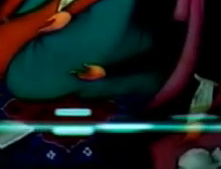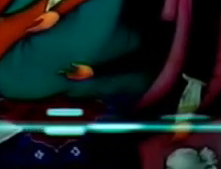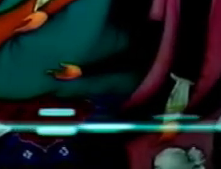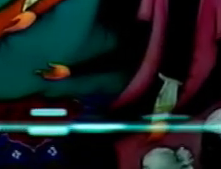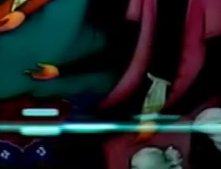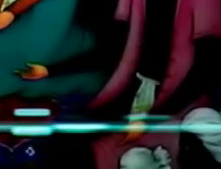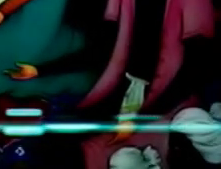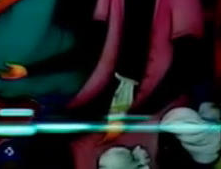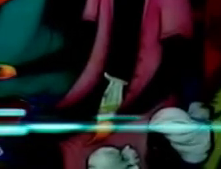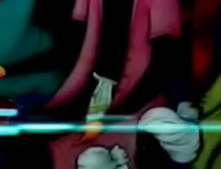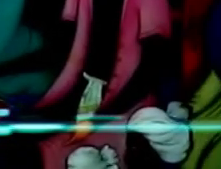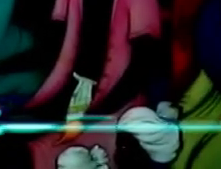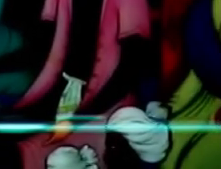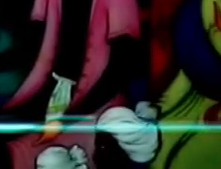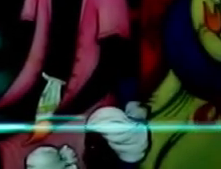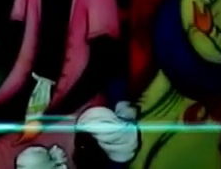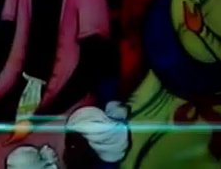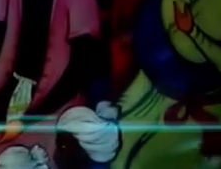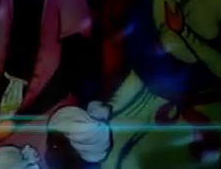zaqam zindonidur